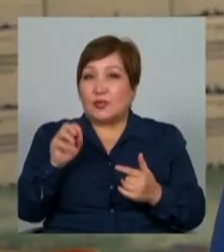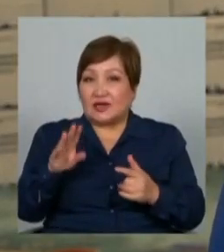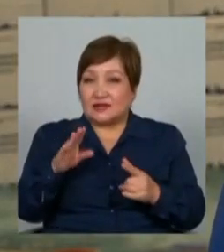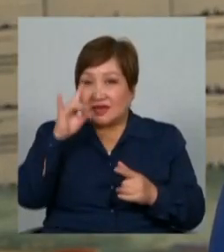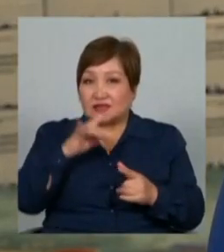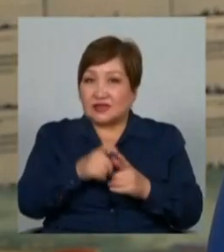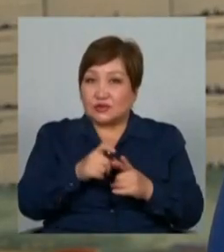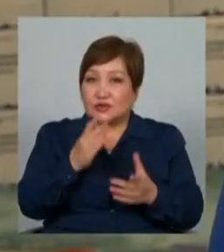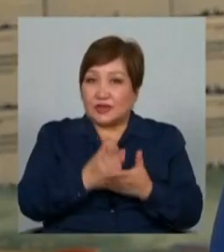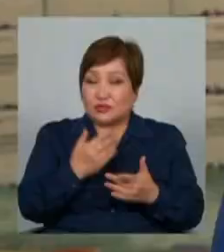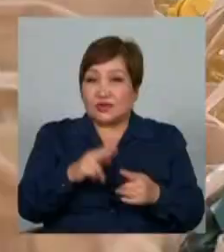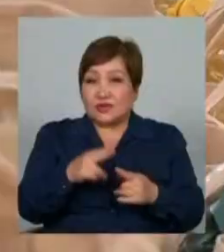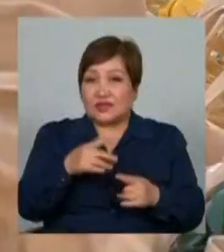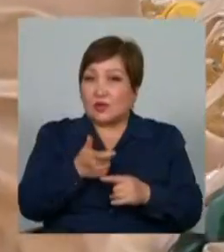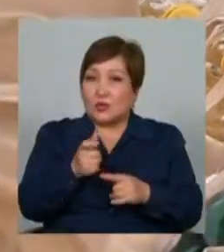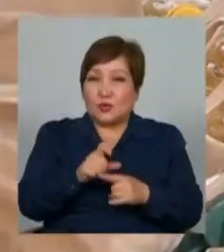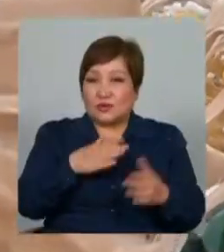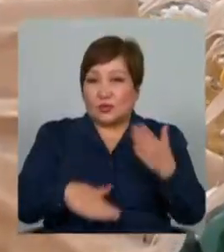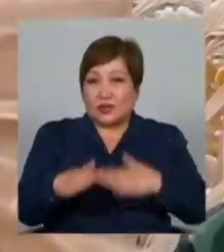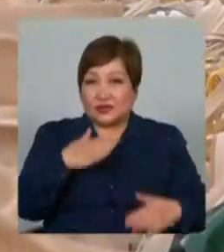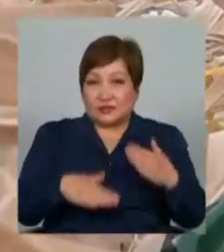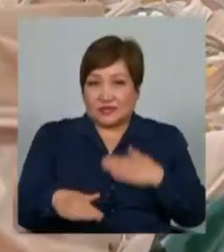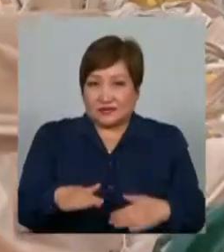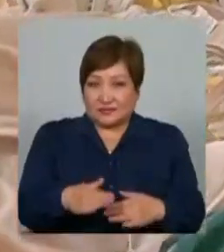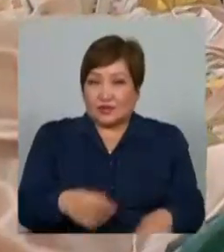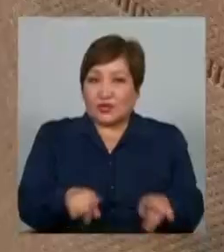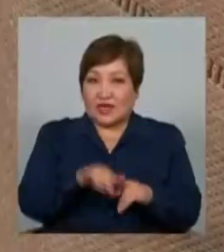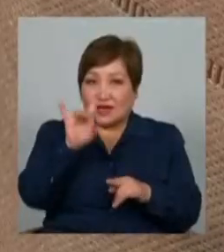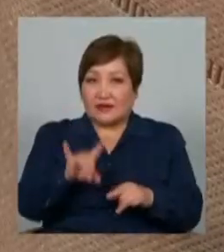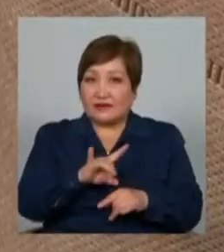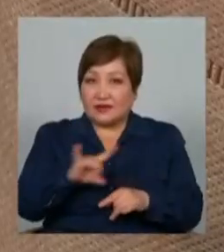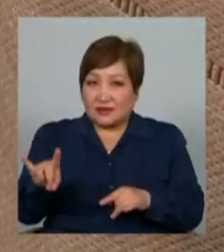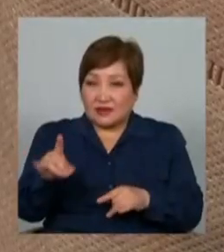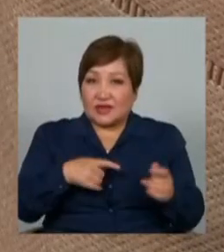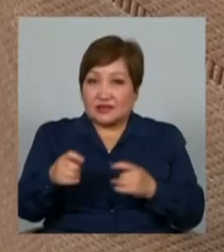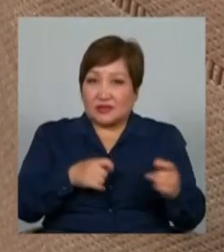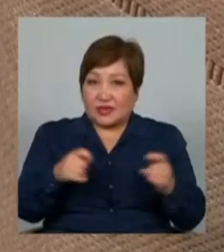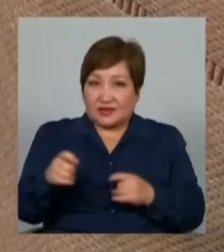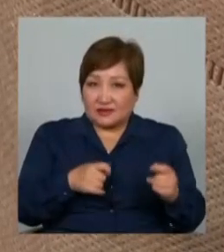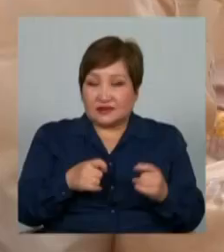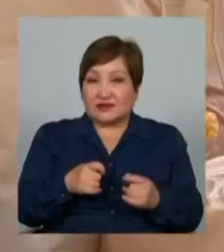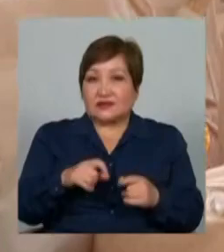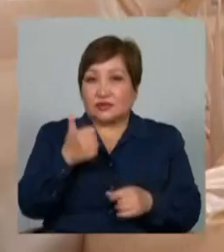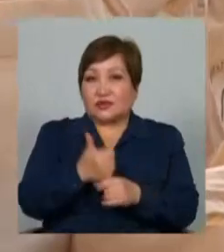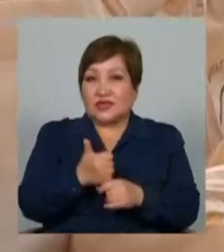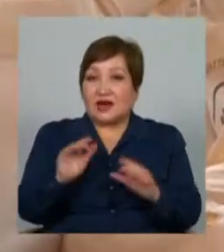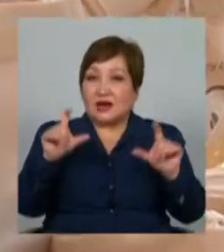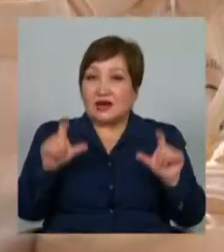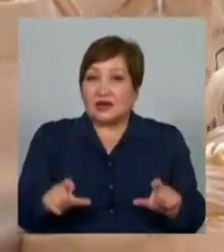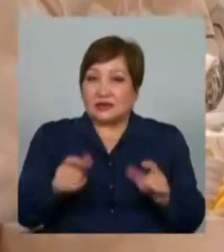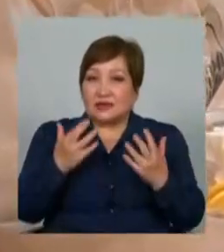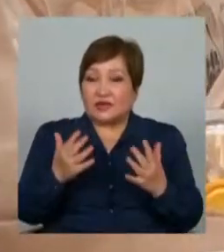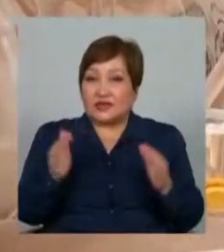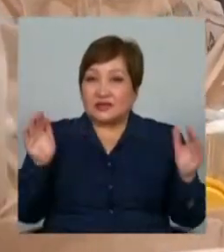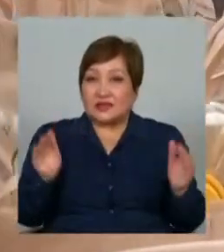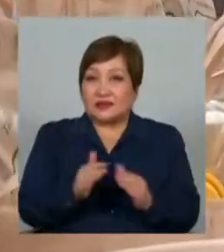да біз өте қуаныштымыз. Сондай ақ діни басқарманың төрағасы карантин талаптарды сақтай отырып, берекелі